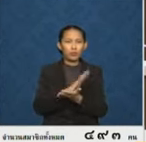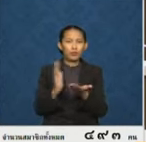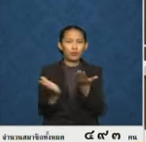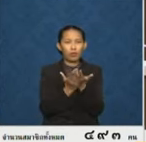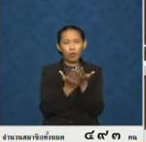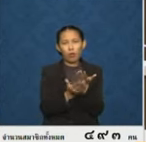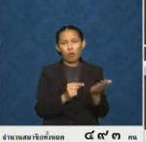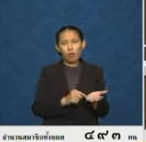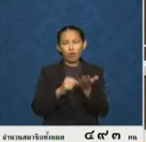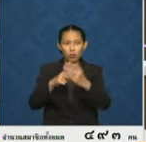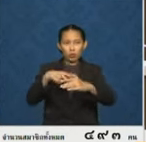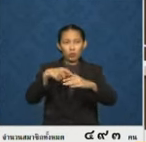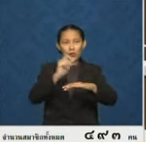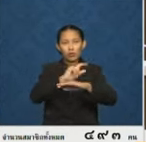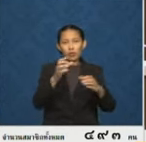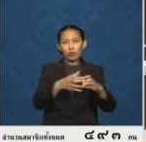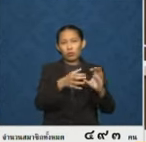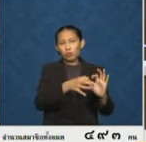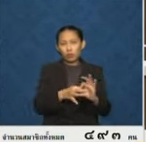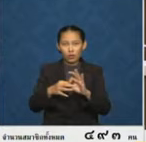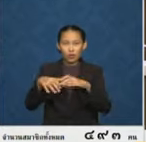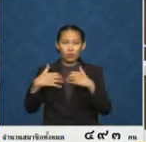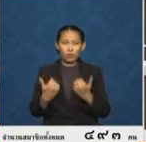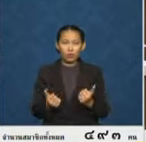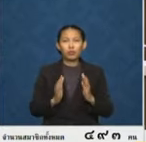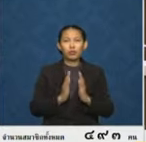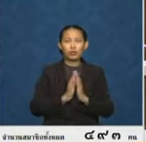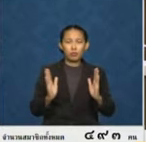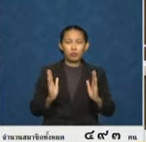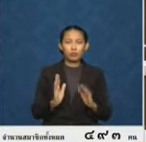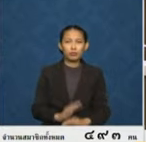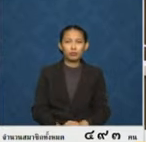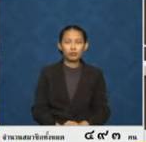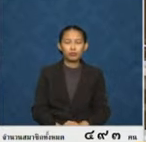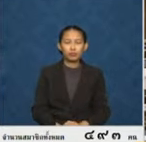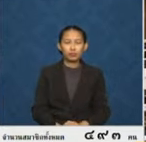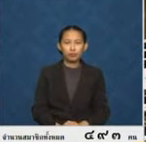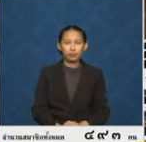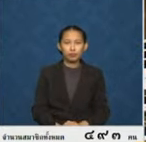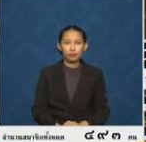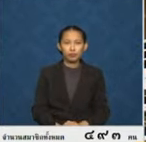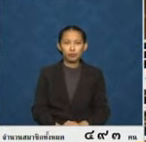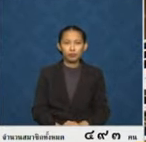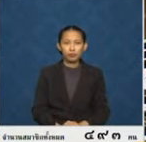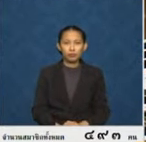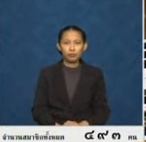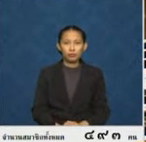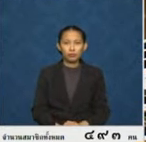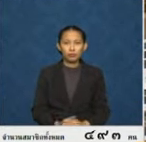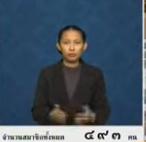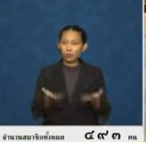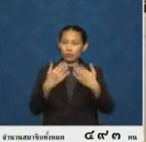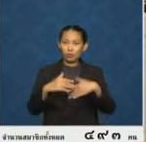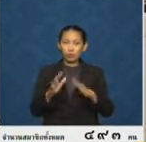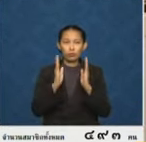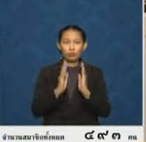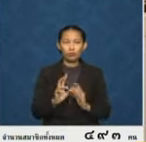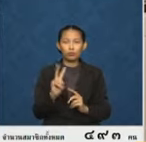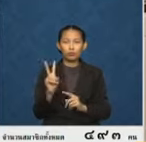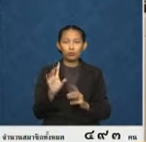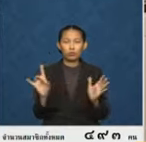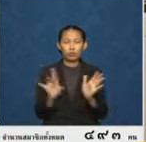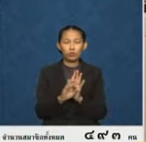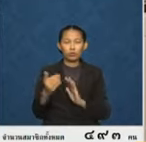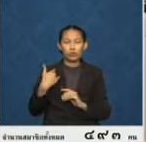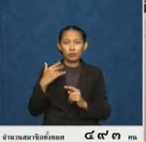ผ่านท่านประธานไปยังหน่วยงานานที่เกี่ยวข้องมาณที่นี้ด้วยครับกราบขอบพระคุณครับท่านประธานครับ 2ท่านสุดท้ายนะครับเป็นท่าน